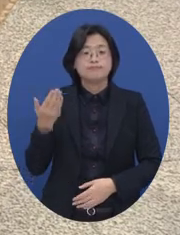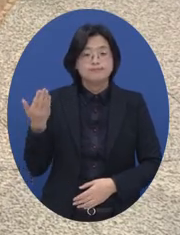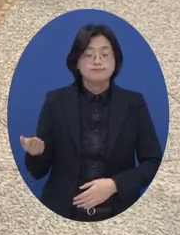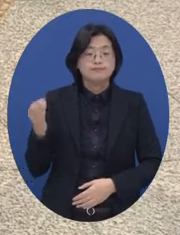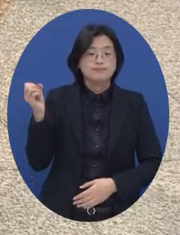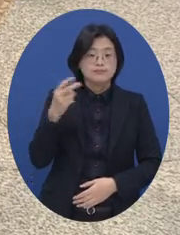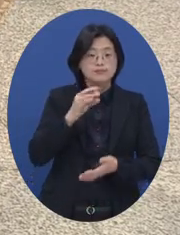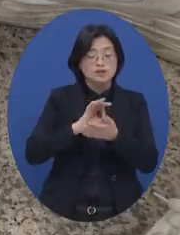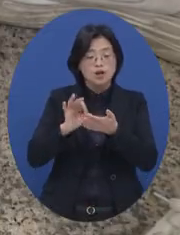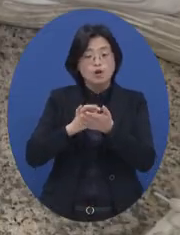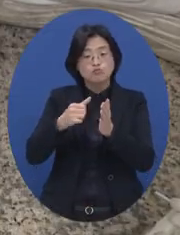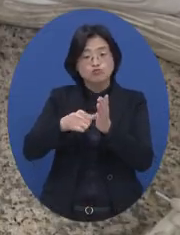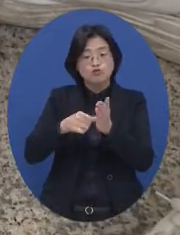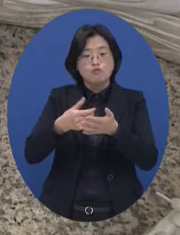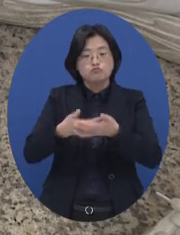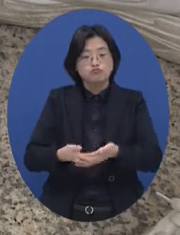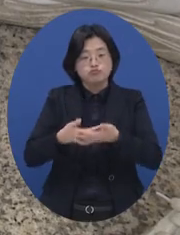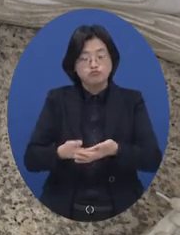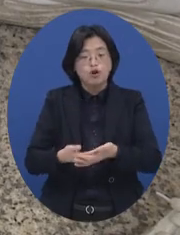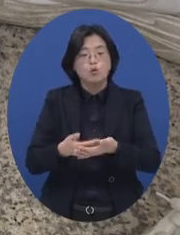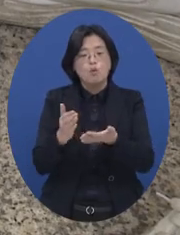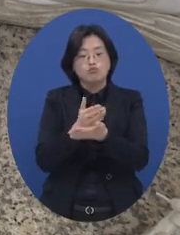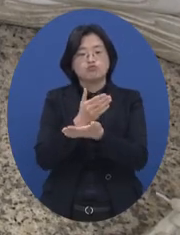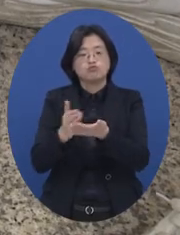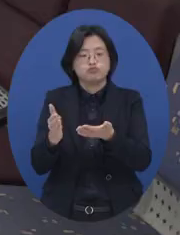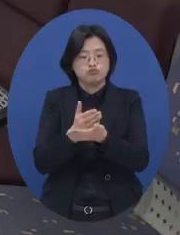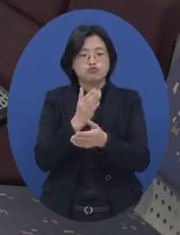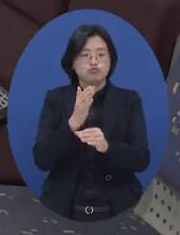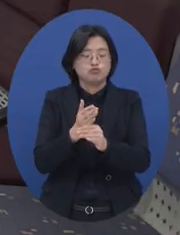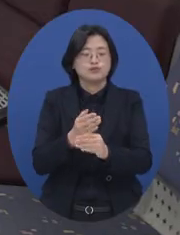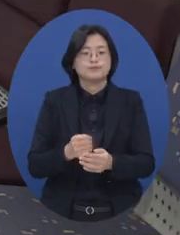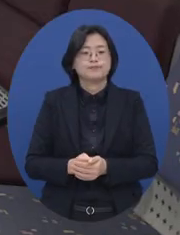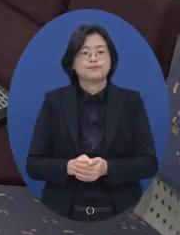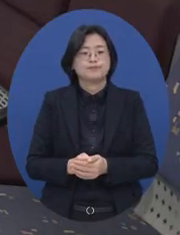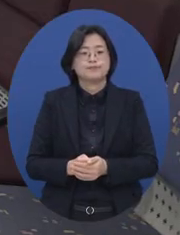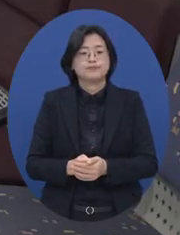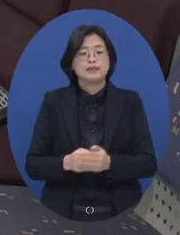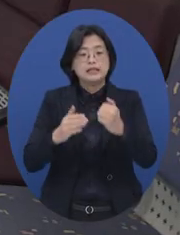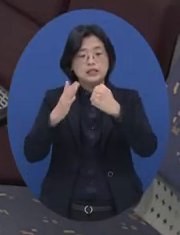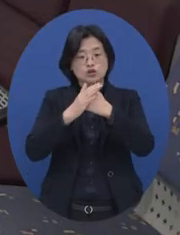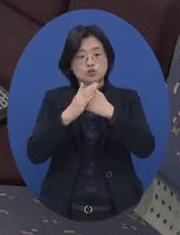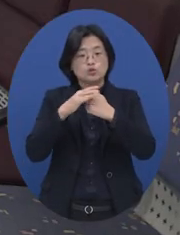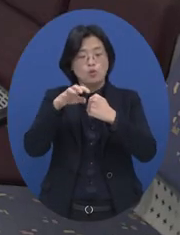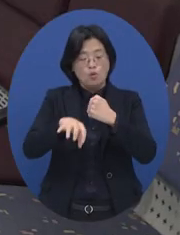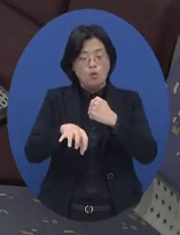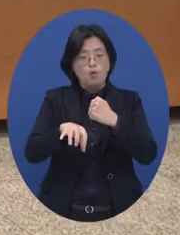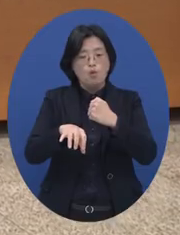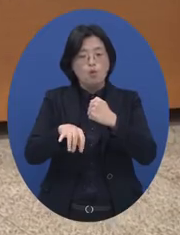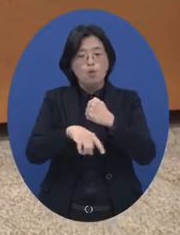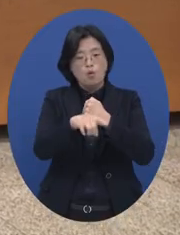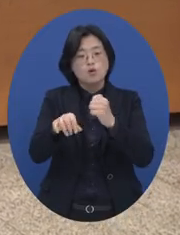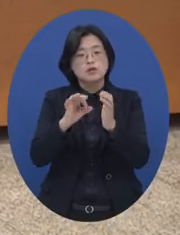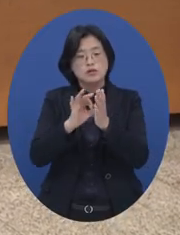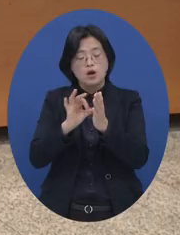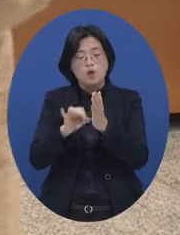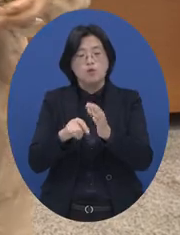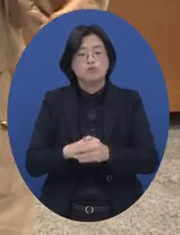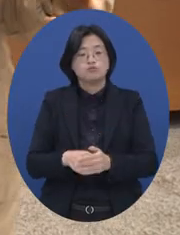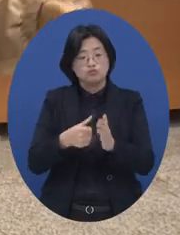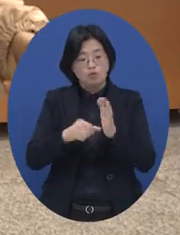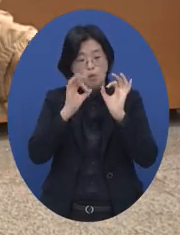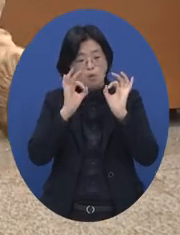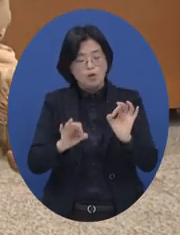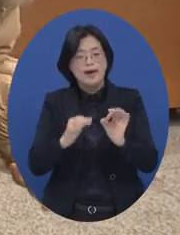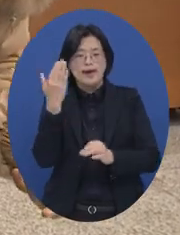재활용품의 무게를 재고 분리배출을 하는 작업이 한창. 모두 단독주택에서 내놓은 재활용품들인데 살펴보니 마치